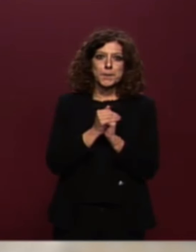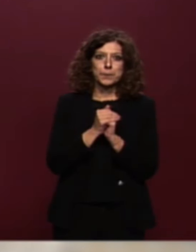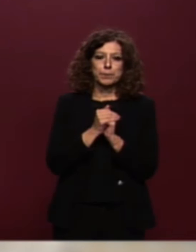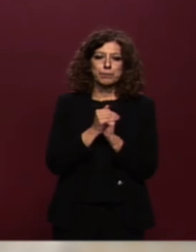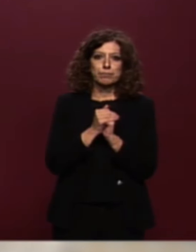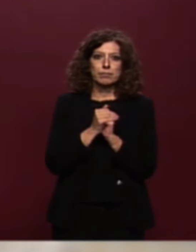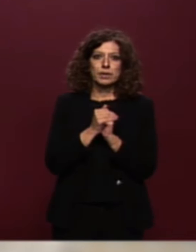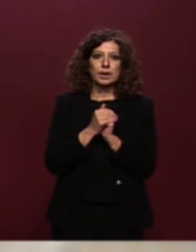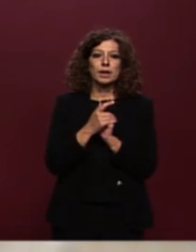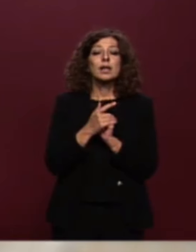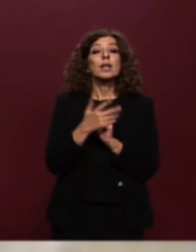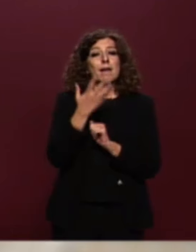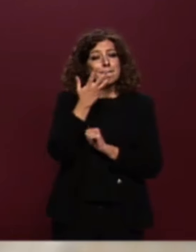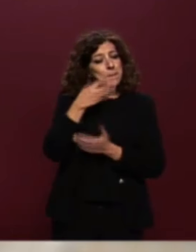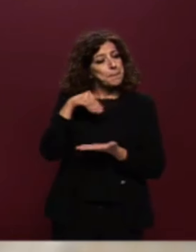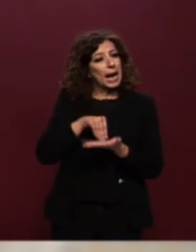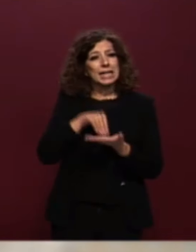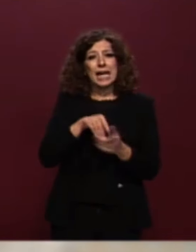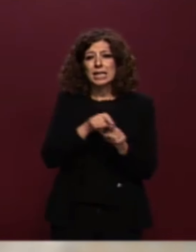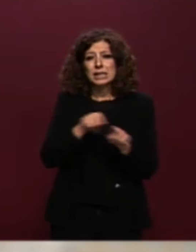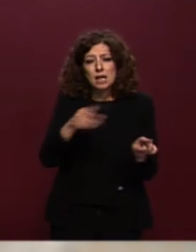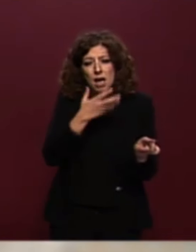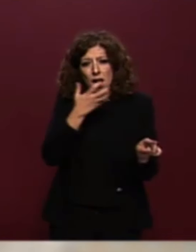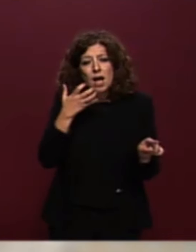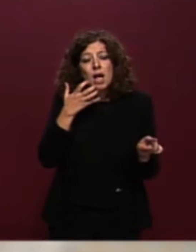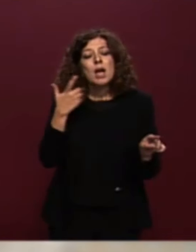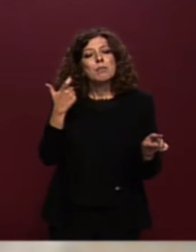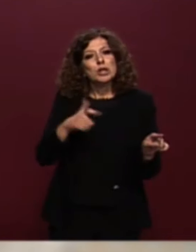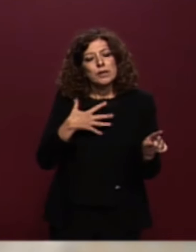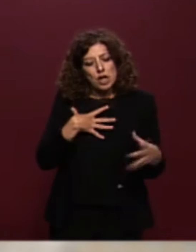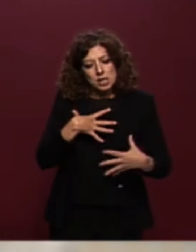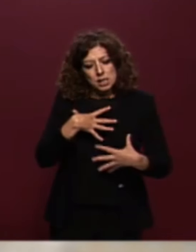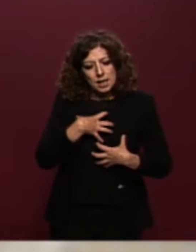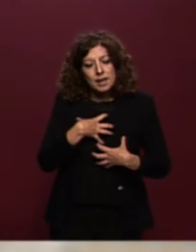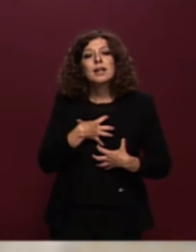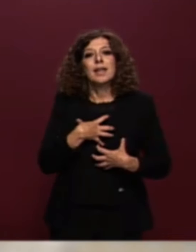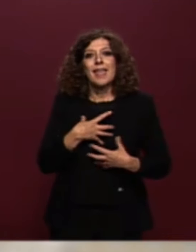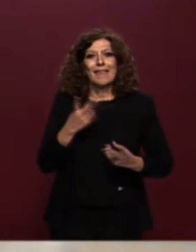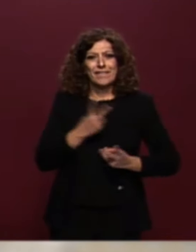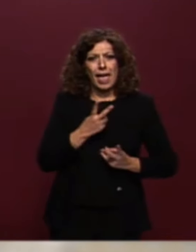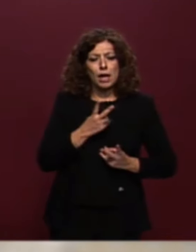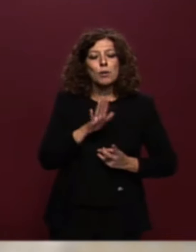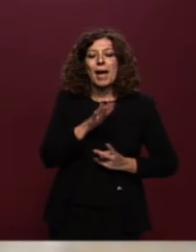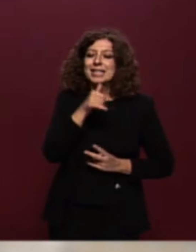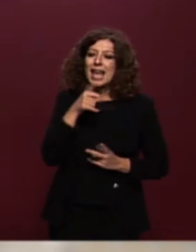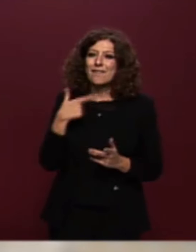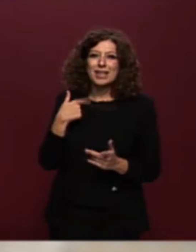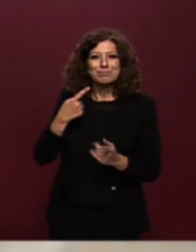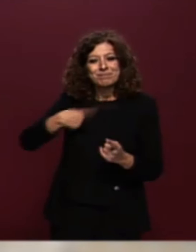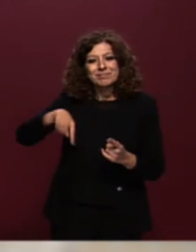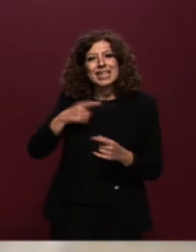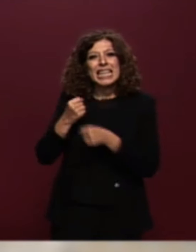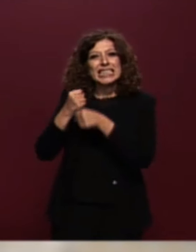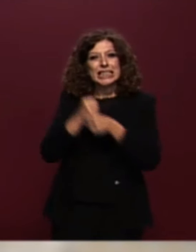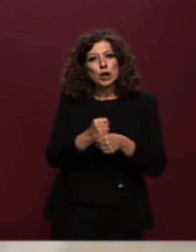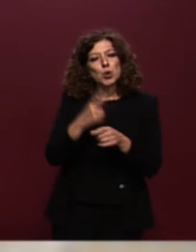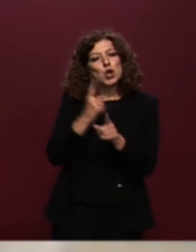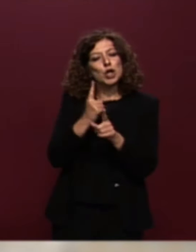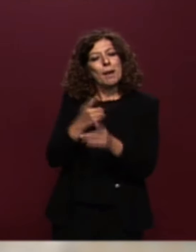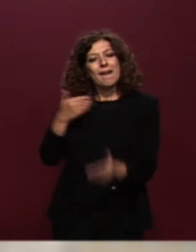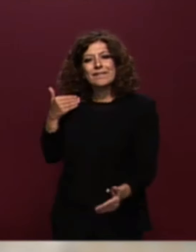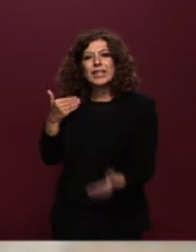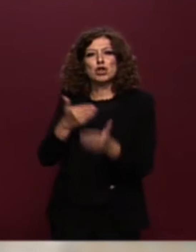Vi abbiamo fortemente voluto qui perché dopo il cordoglio serve la vicinanza, per quanto possibile, delle istituzioni tutte,